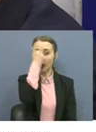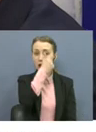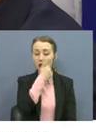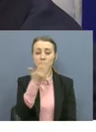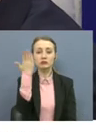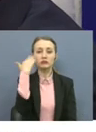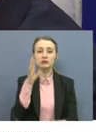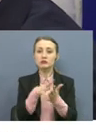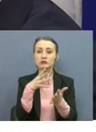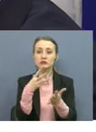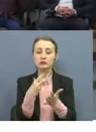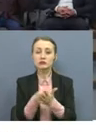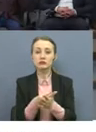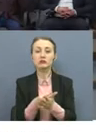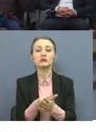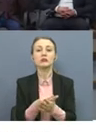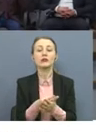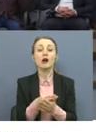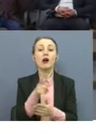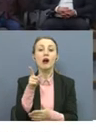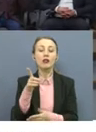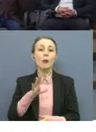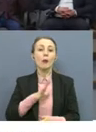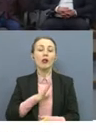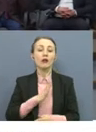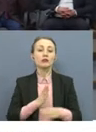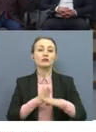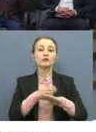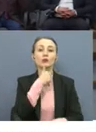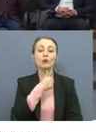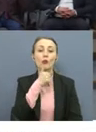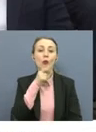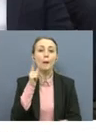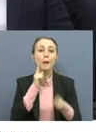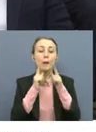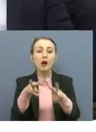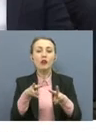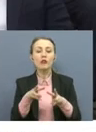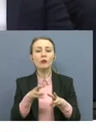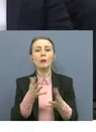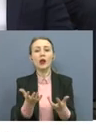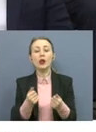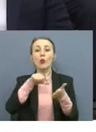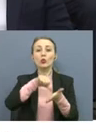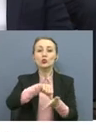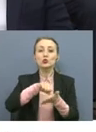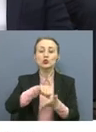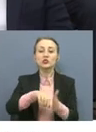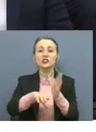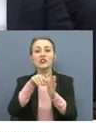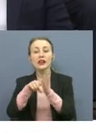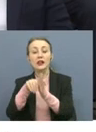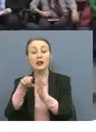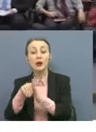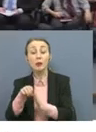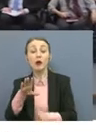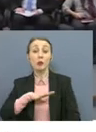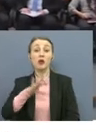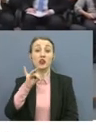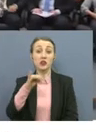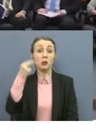жергілікті мәслихат депутаттарының сайлауына үзбей қатысып келеді. Мәселен, былтырғы президент сайлауында 437 мыңнан астам сайлаушының